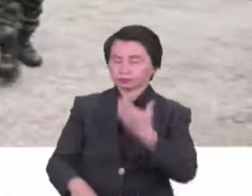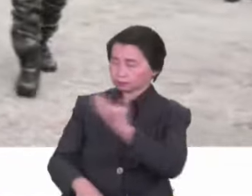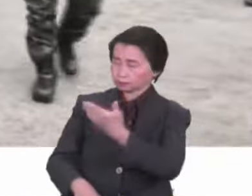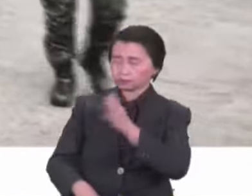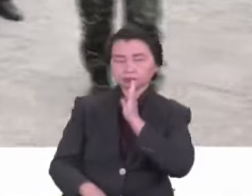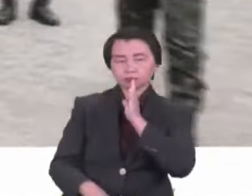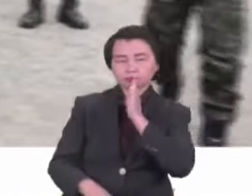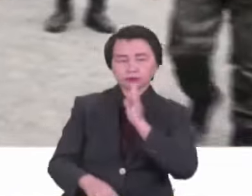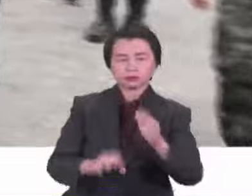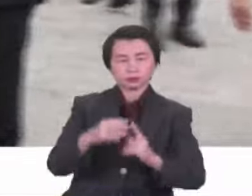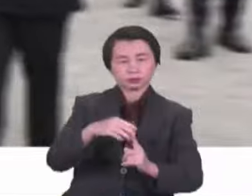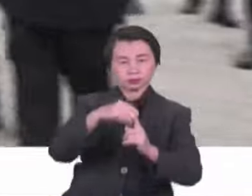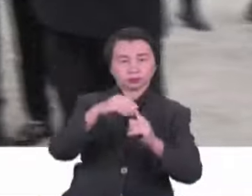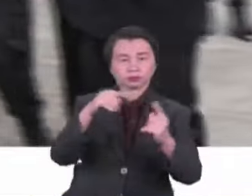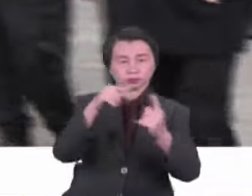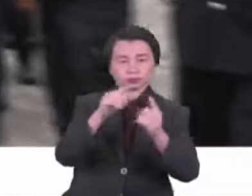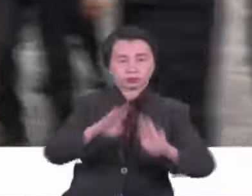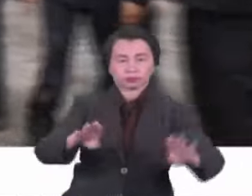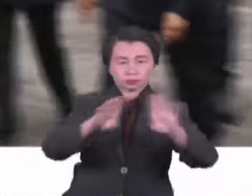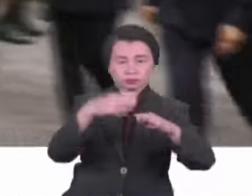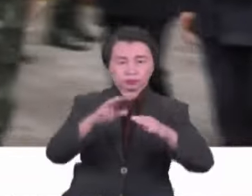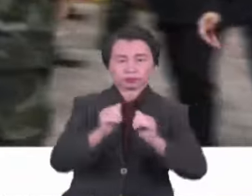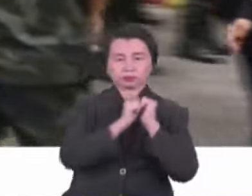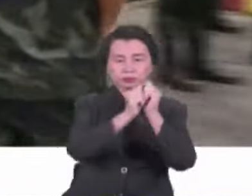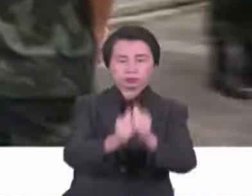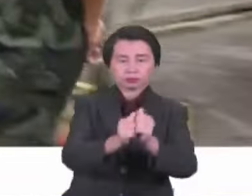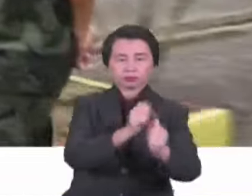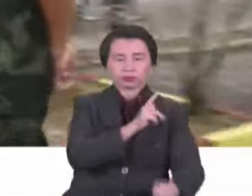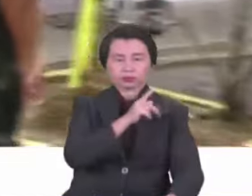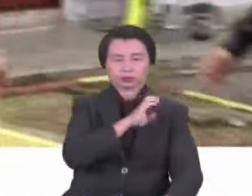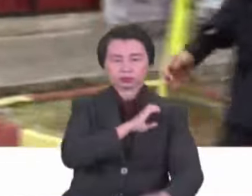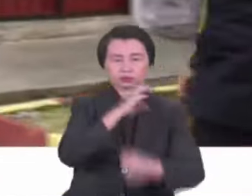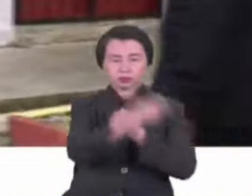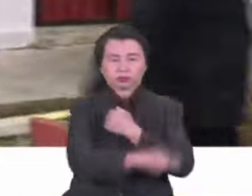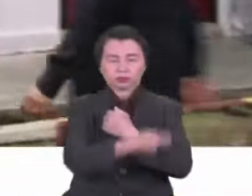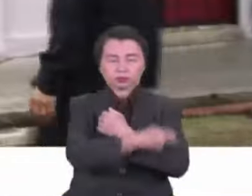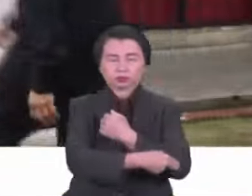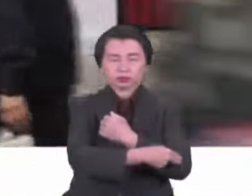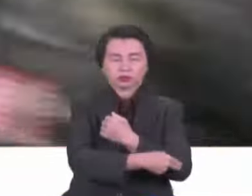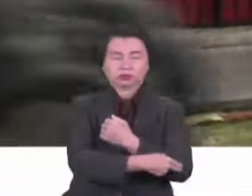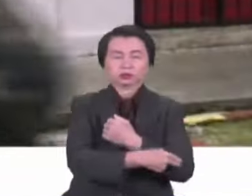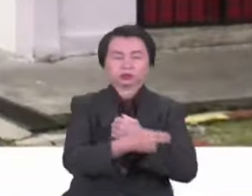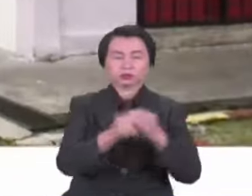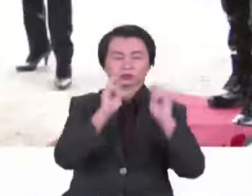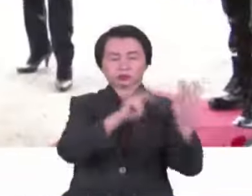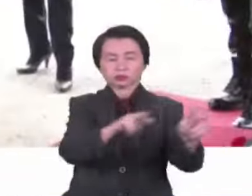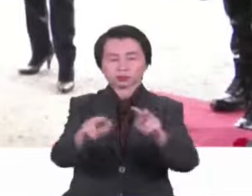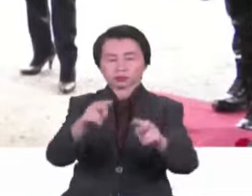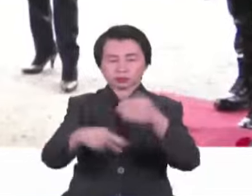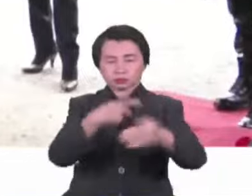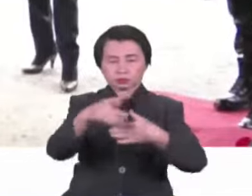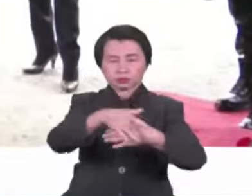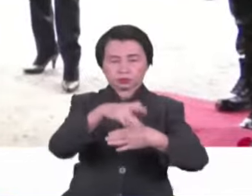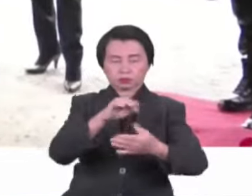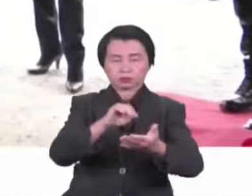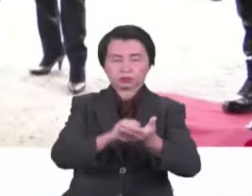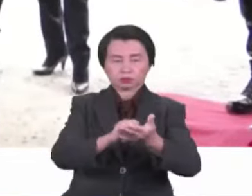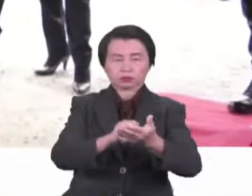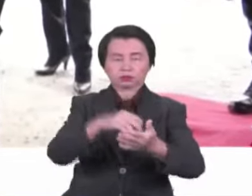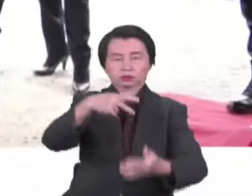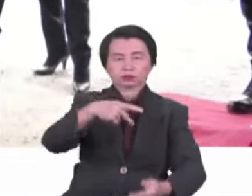menyatakan secara eksklusif kepada berita RTM selepas mengiringi Ketua Polis Negara Tan Sri Akhil Sani Abdullah Sani meninjau proses undi awal di markas